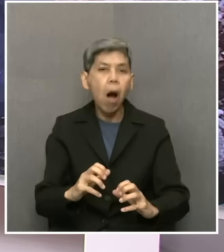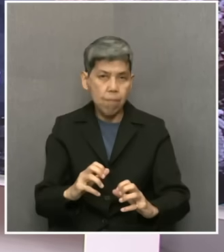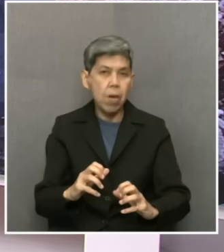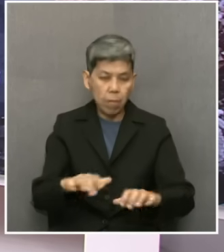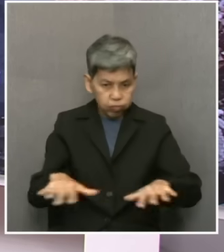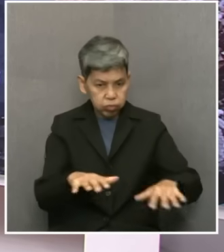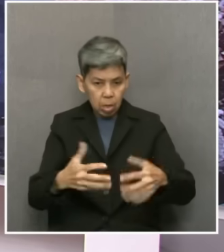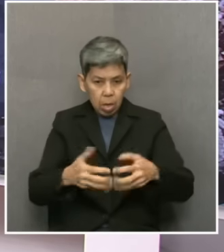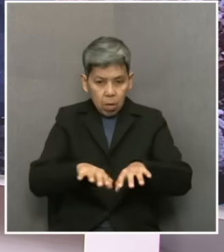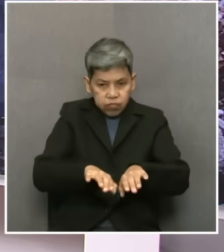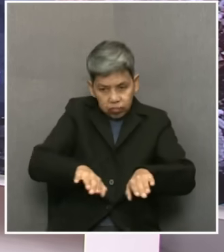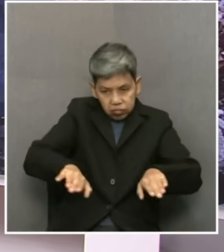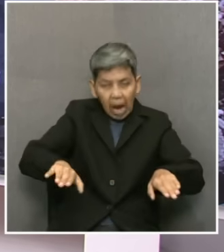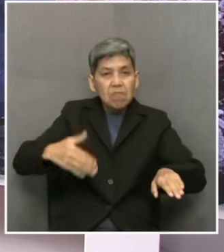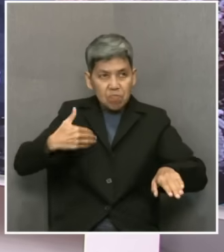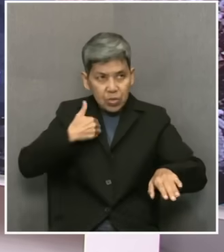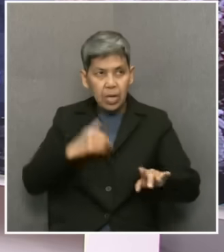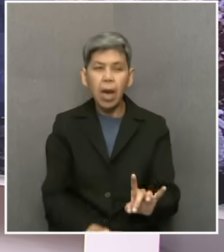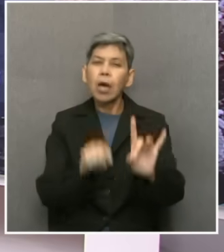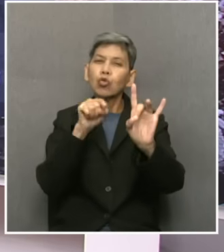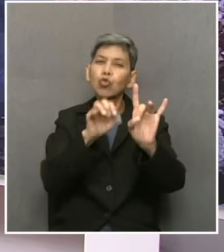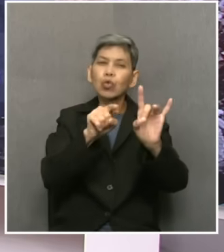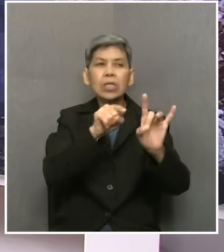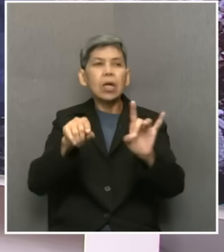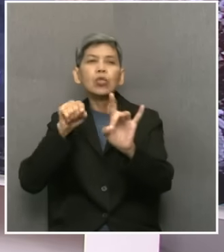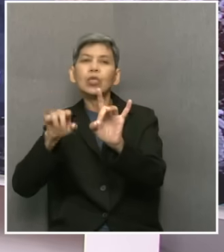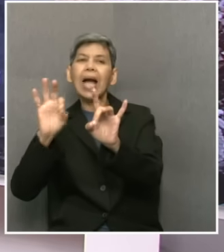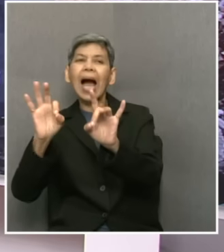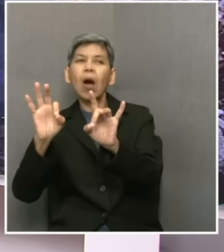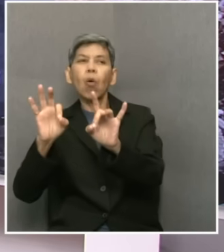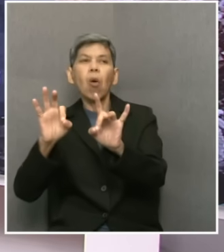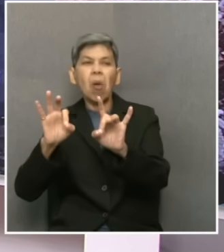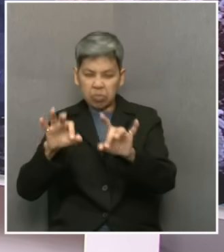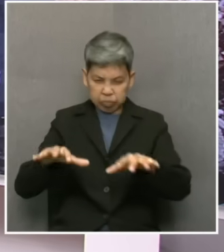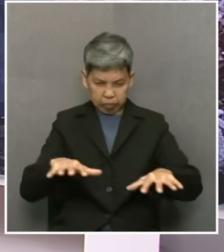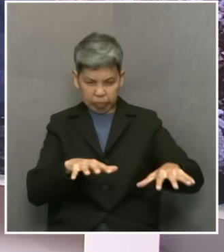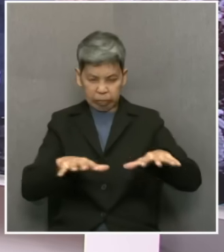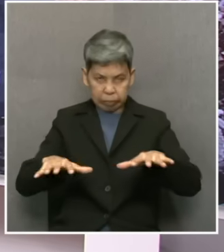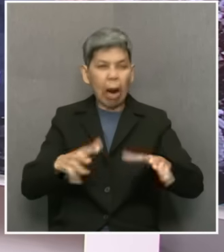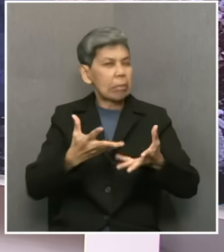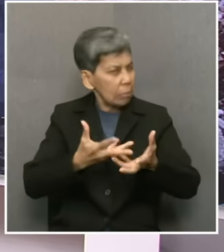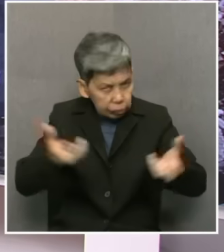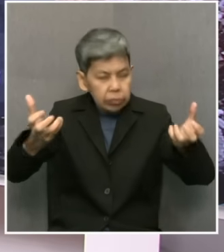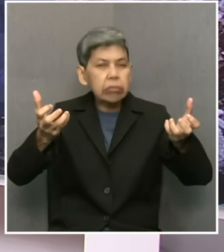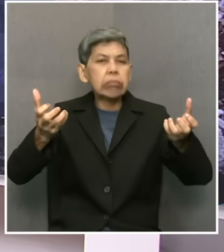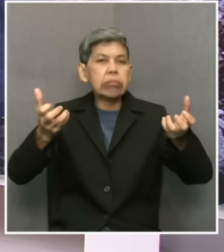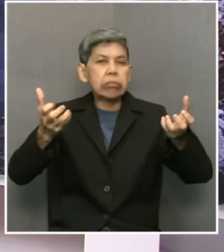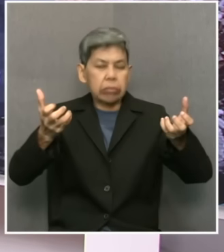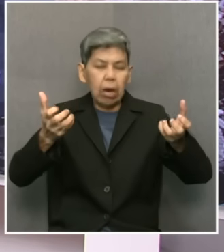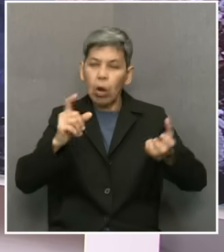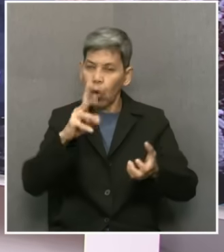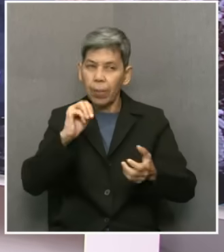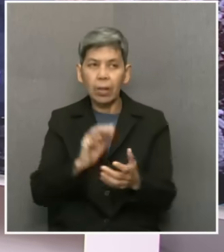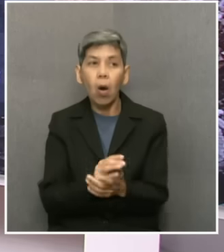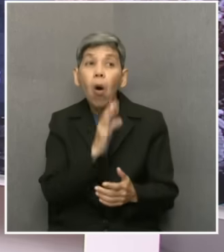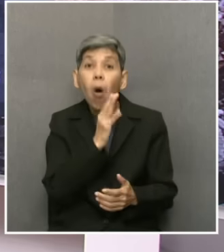แผ่นดินแยกและขนาด 8 ถึง 8.9 สั่นไหวร้ายแรงเสียหายหนักหลายร้อยกิโลเมตรแล้ว